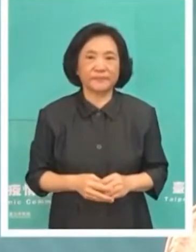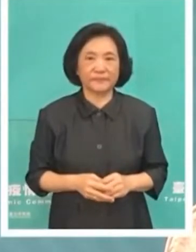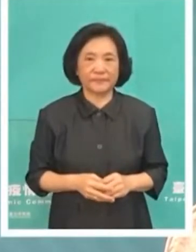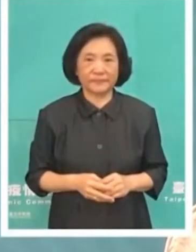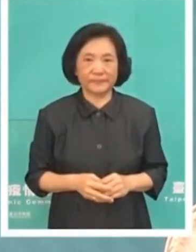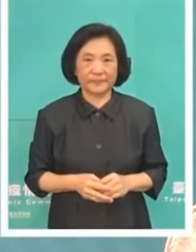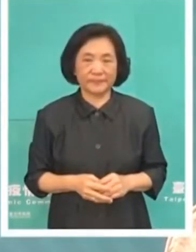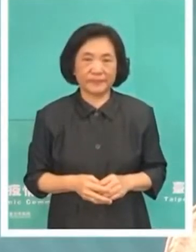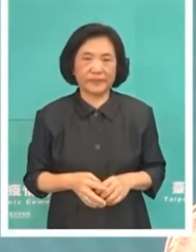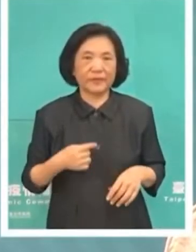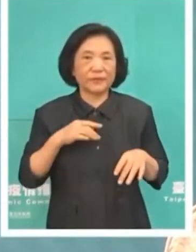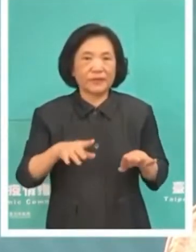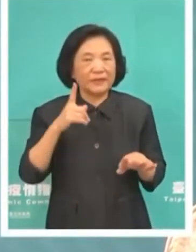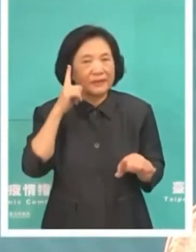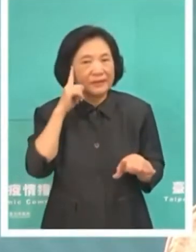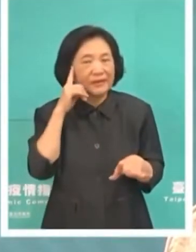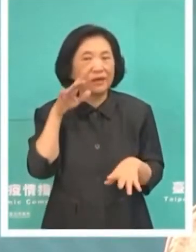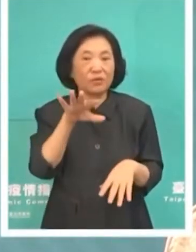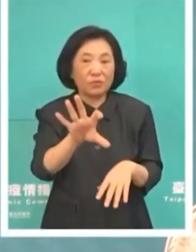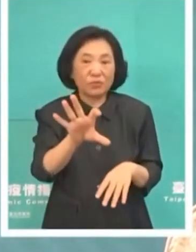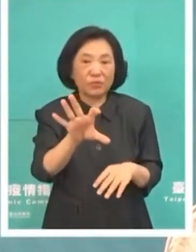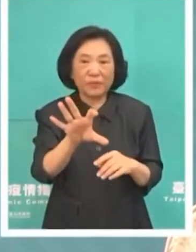道，哦，我们也怕说这个厕所真的